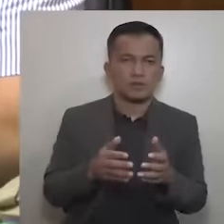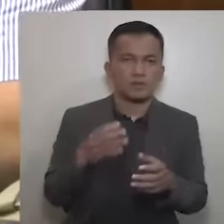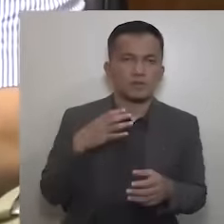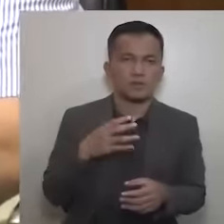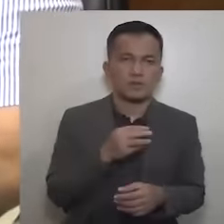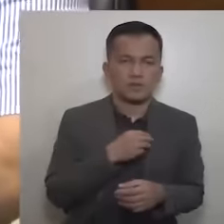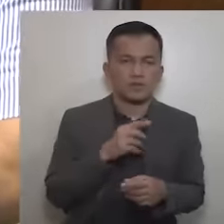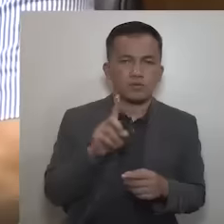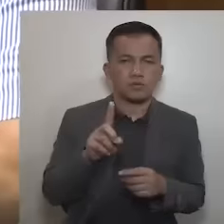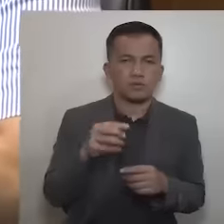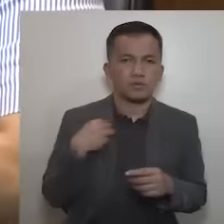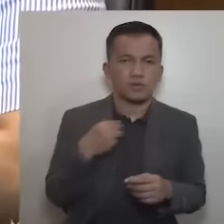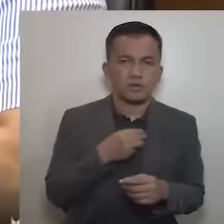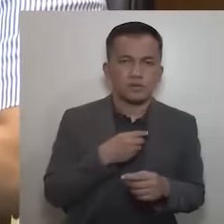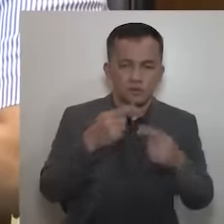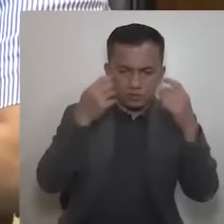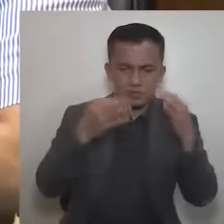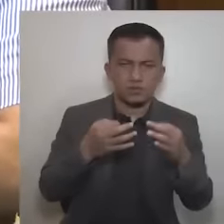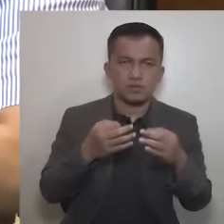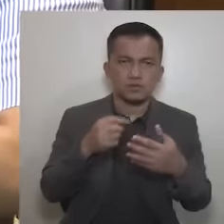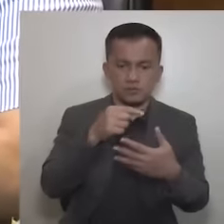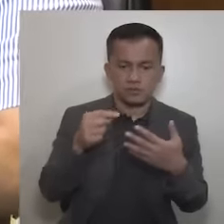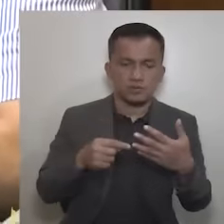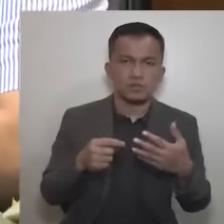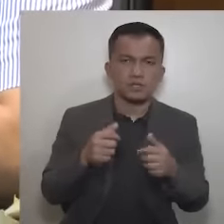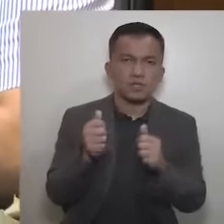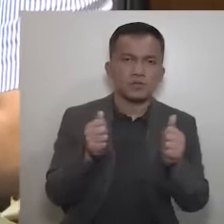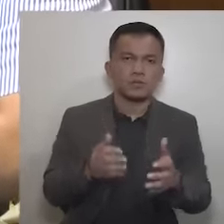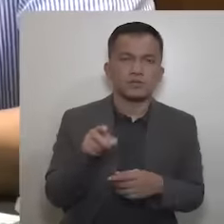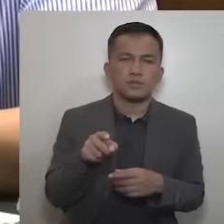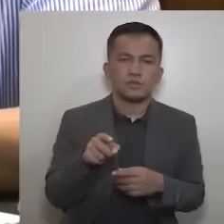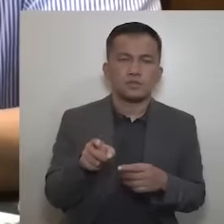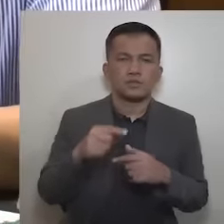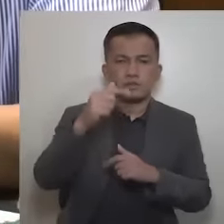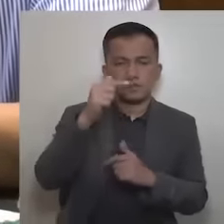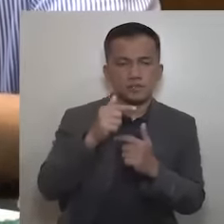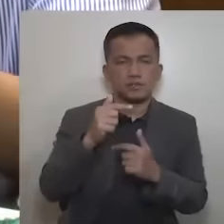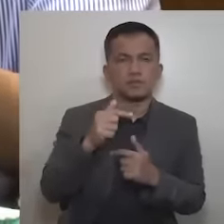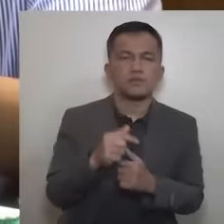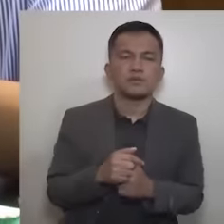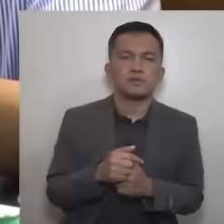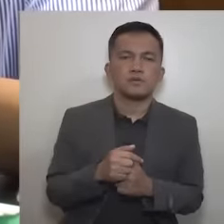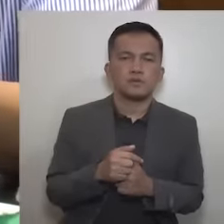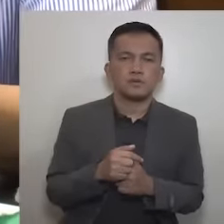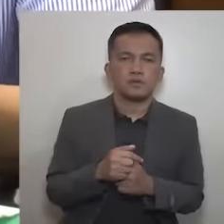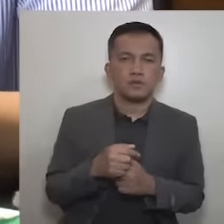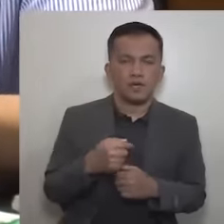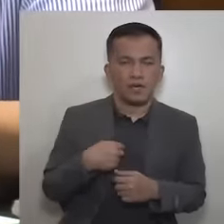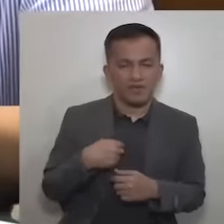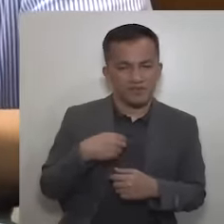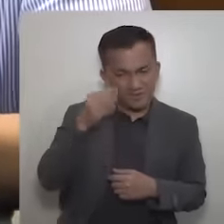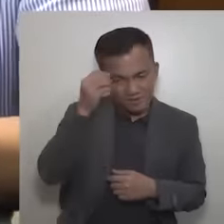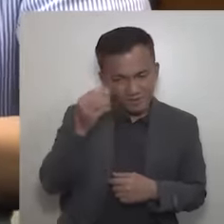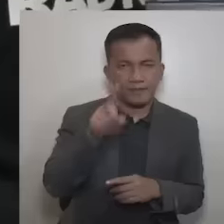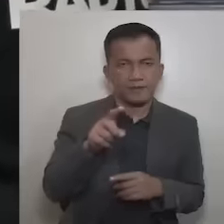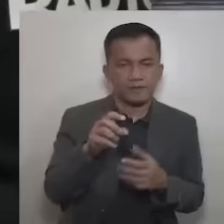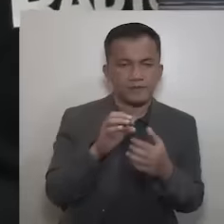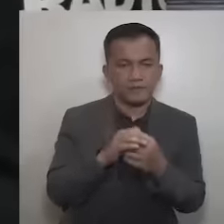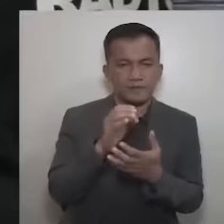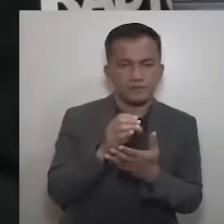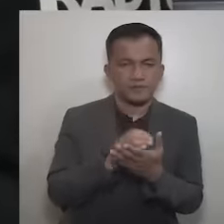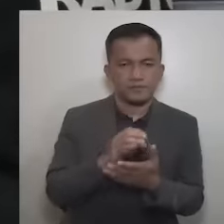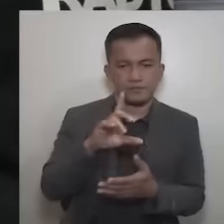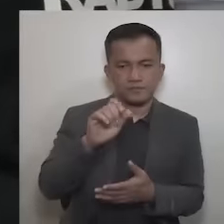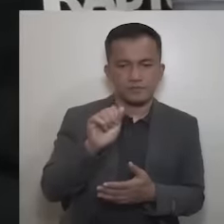administrative committee. I'm one of the members who decides on yung mga admin cases. Yun nga, malilimit lang din yung input ko on that. Siyempre,